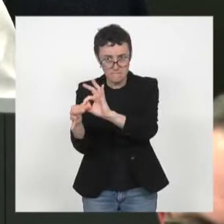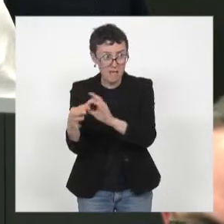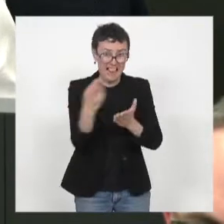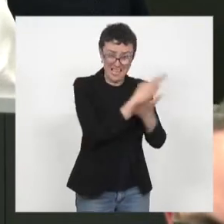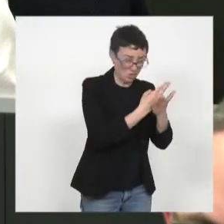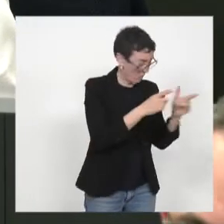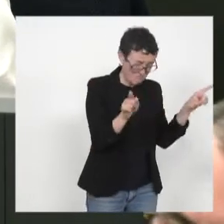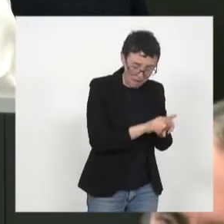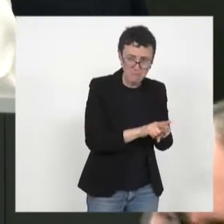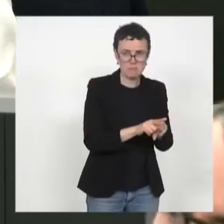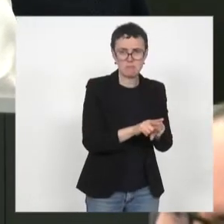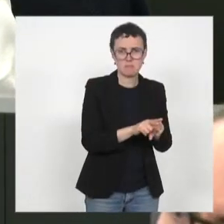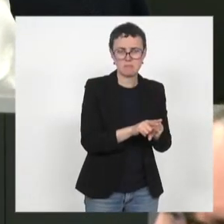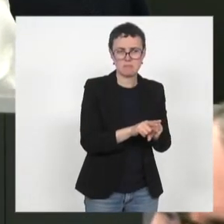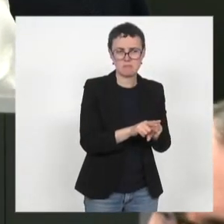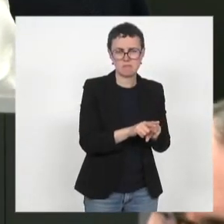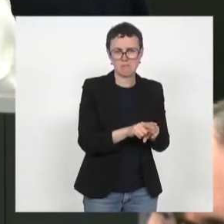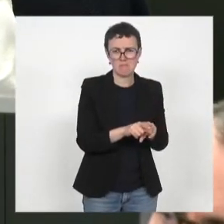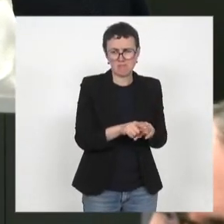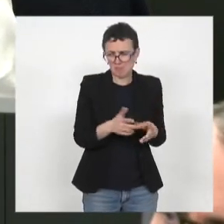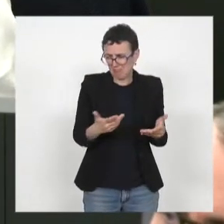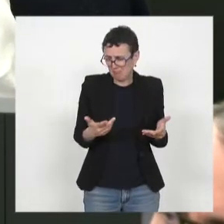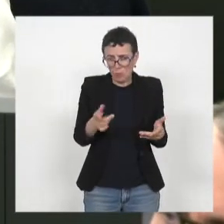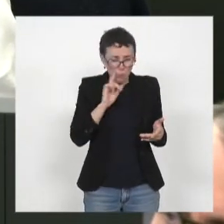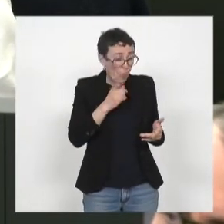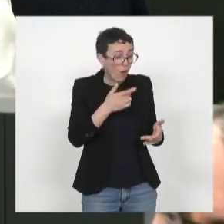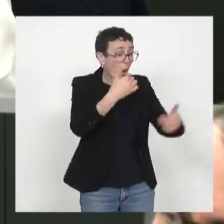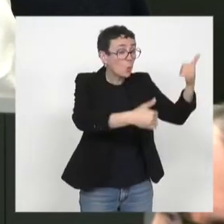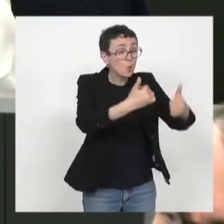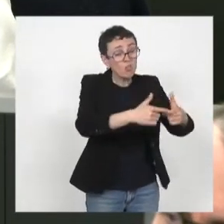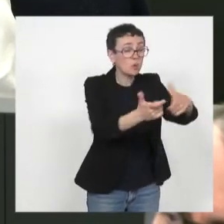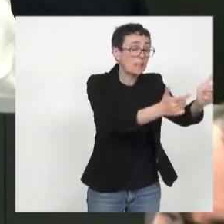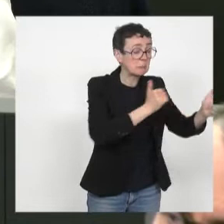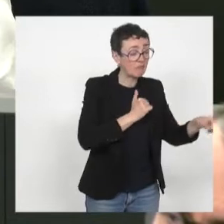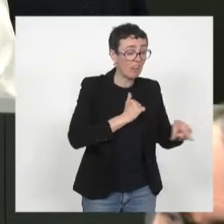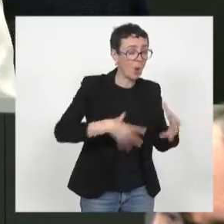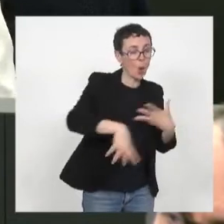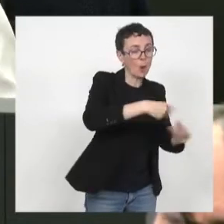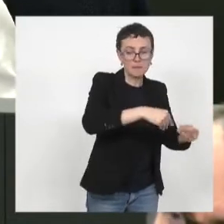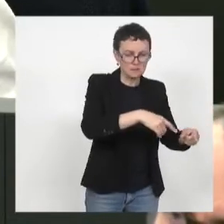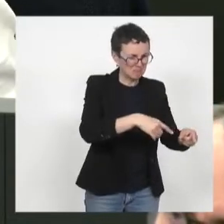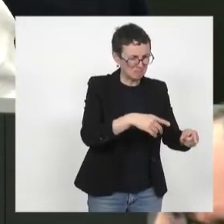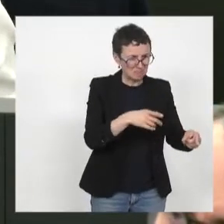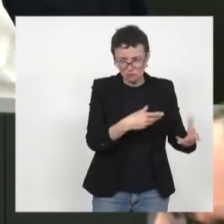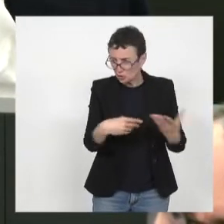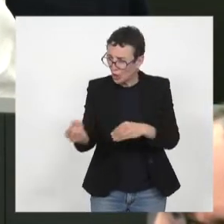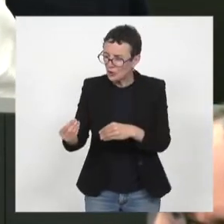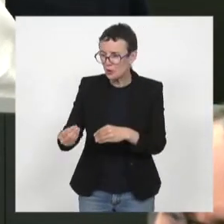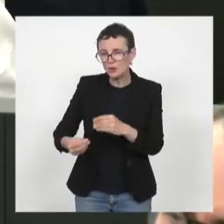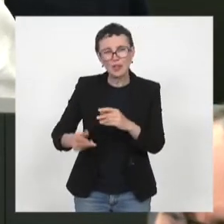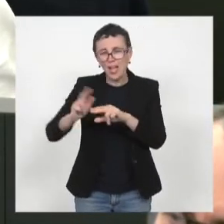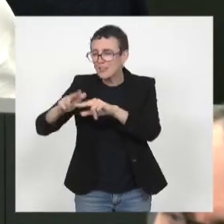la mise en concurrence peut-elle nous aider à rénover 5200 logements privés par an au niveau BBC, tel qu'inscrit dans le